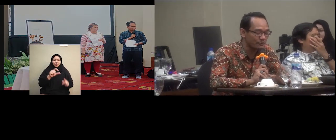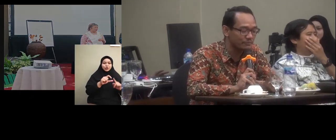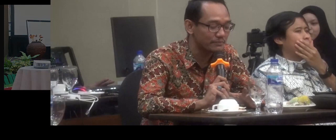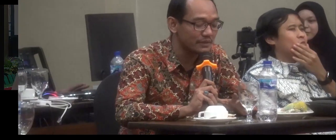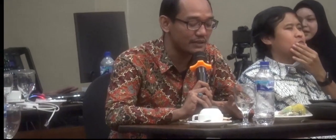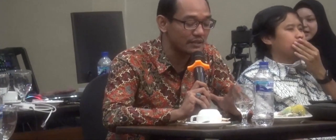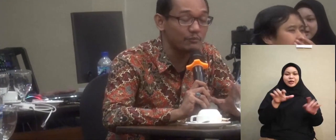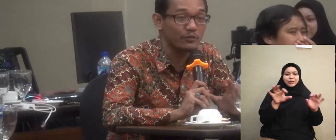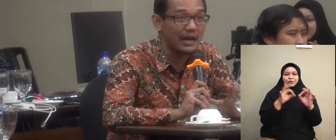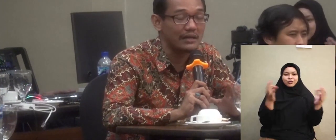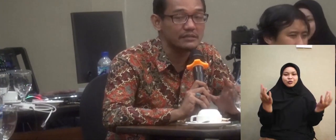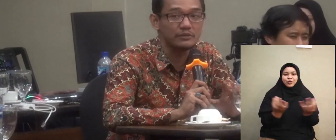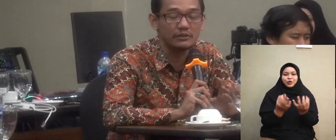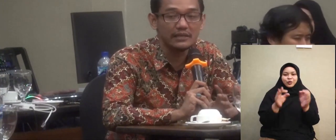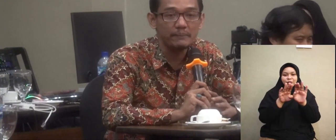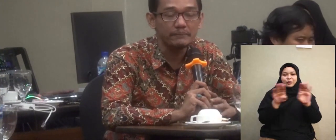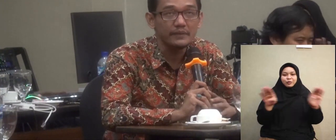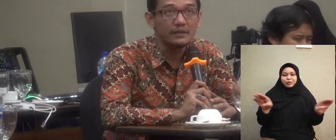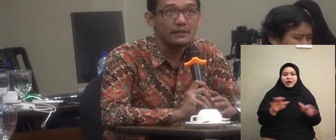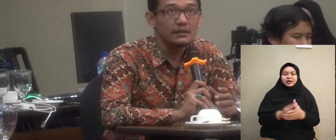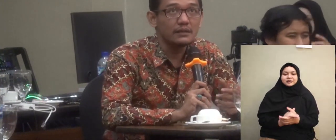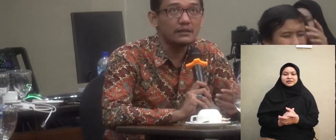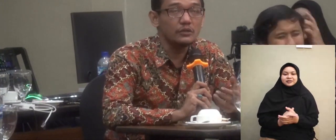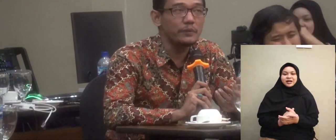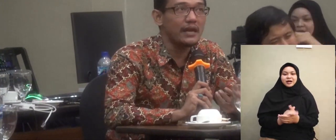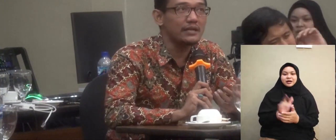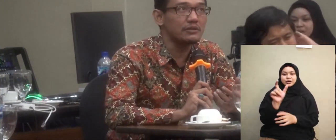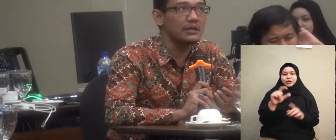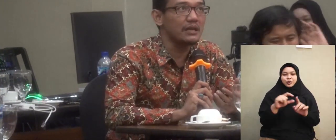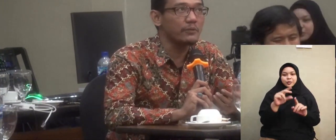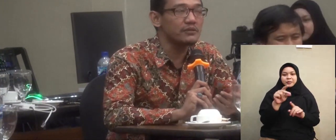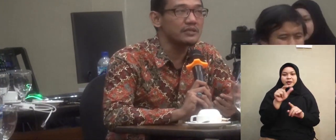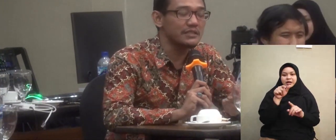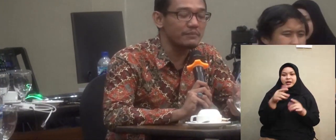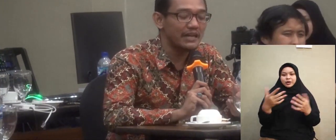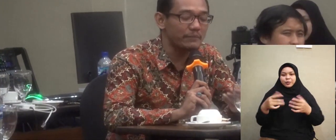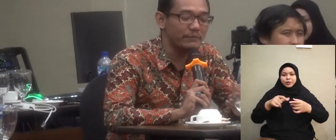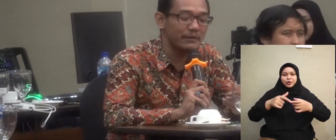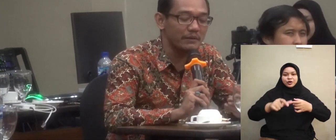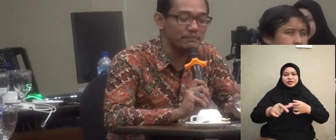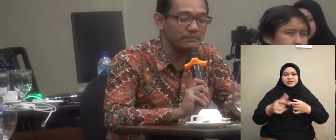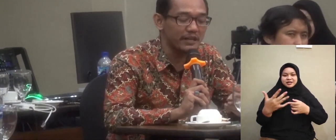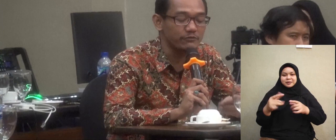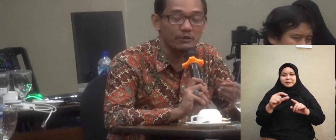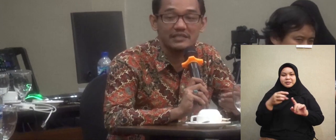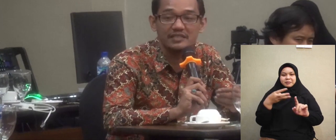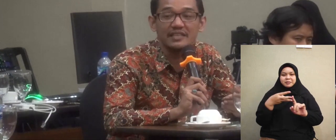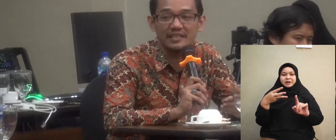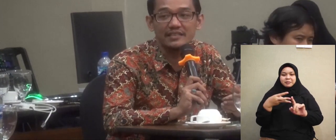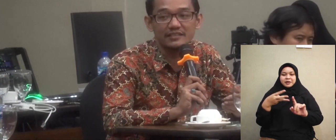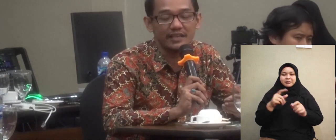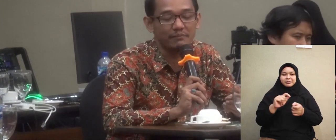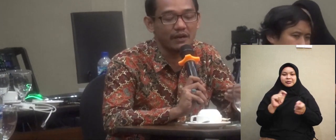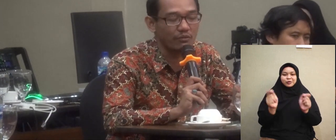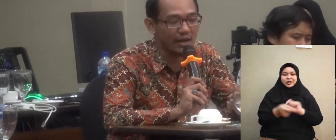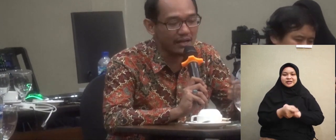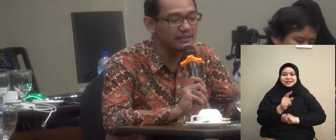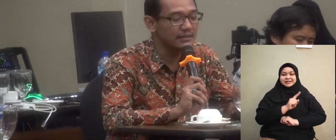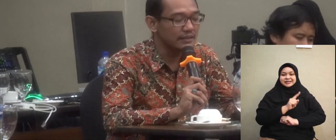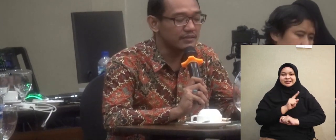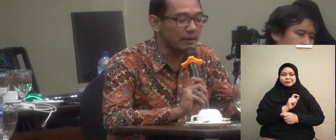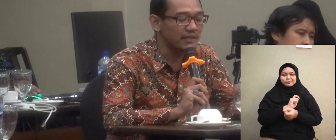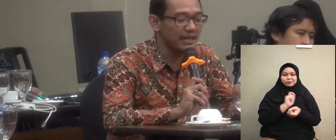forum terbuka sebetulnya uvr itu adalah proses dimana PBB mereformasi diri gitu ya bahwa